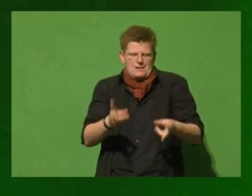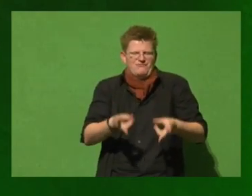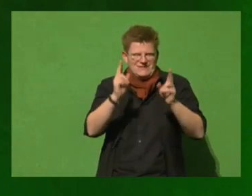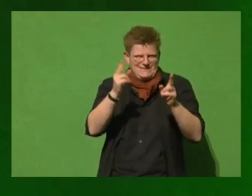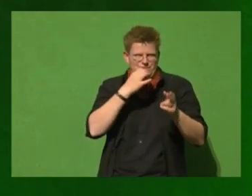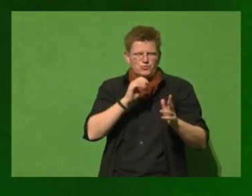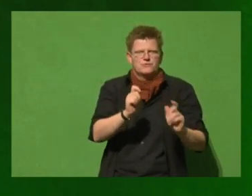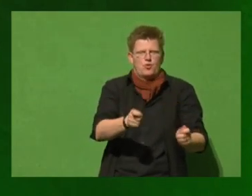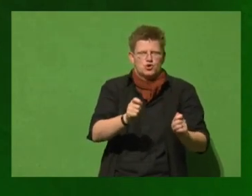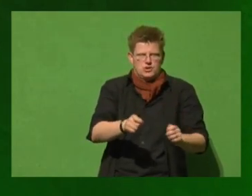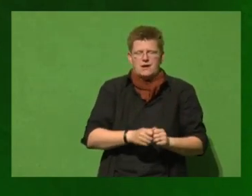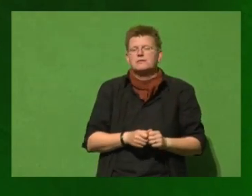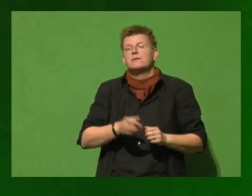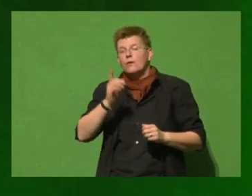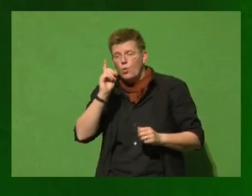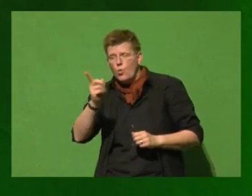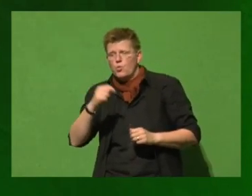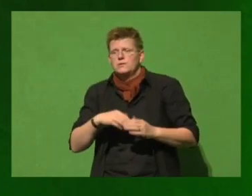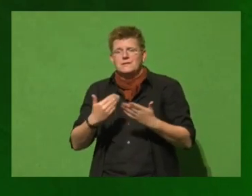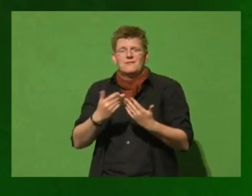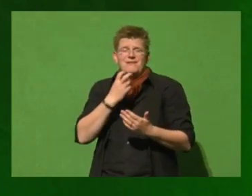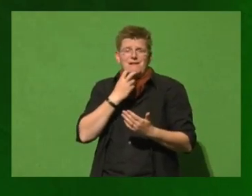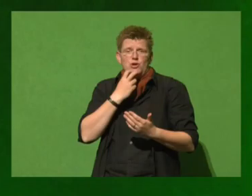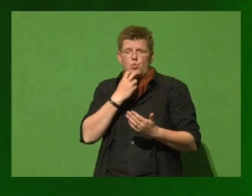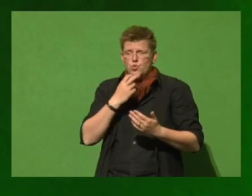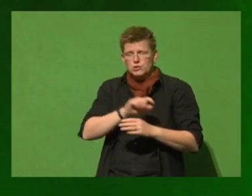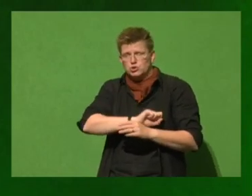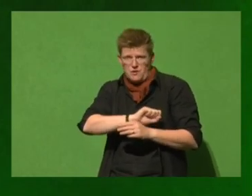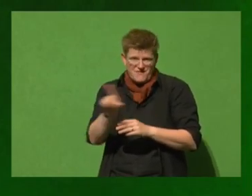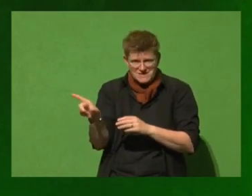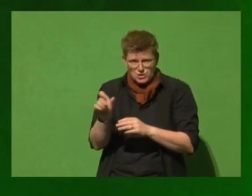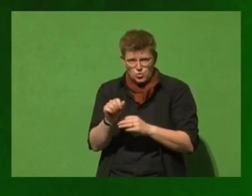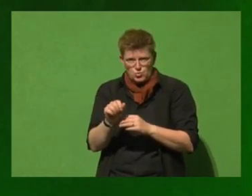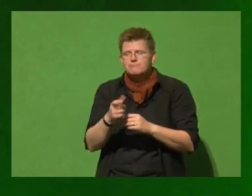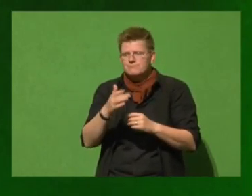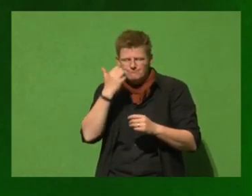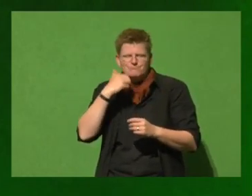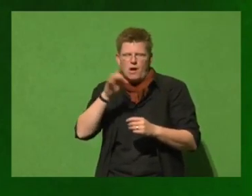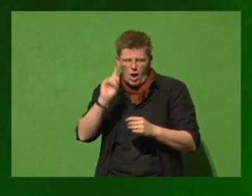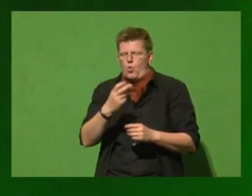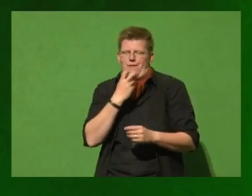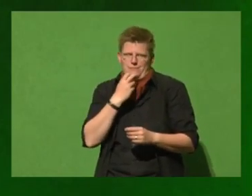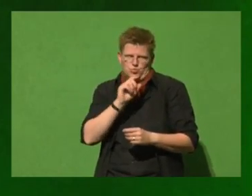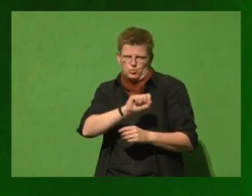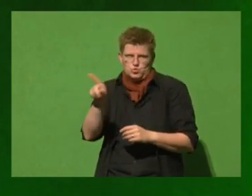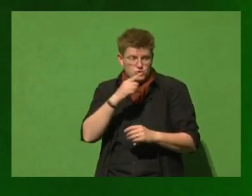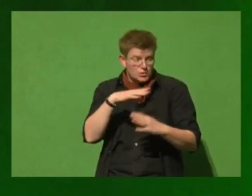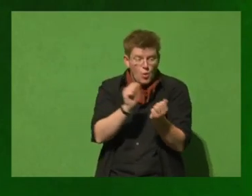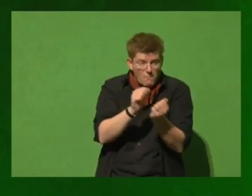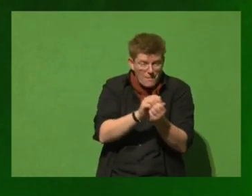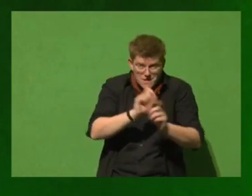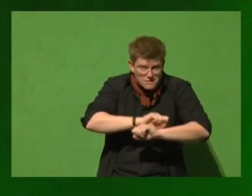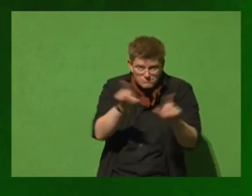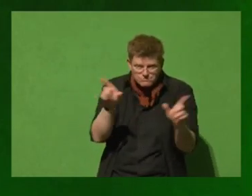wir in die Satzung aufnehmen, dass wir die Unterlagen für all die Gremien, die aufgeführt sind, auch elektronisch versenden dürfen. Wir haben in